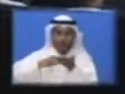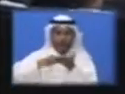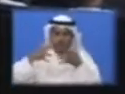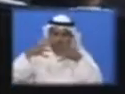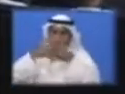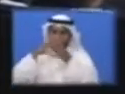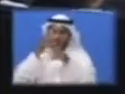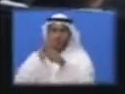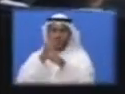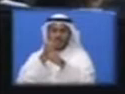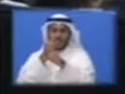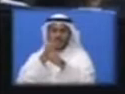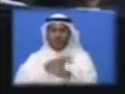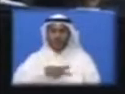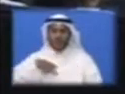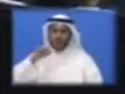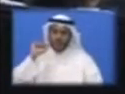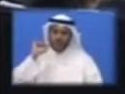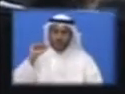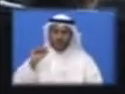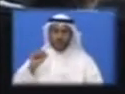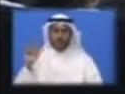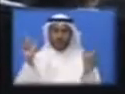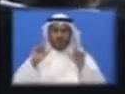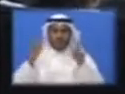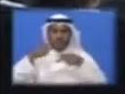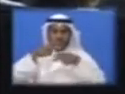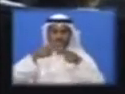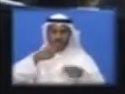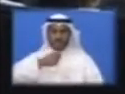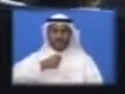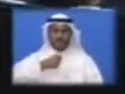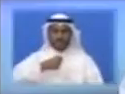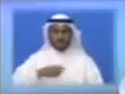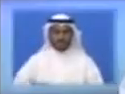لأبنائها. من دور الرعاية الاجتماعية، مروة محرم، تلفزيون دولة الكويت.